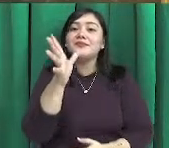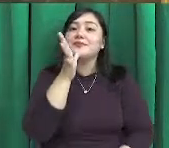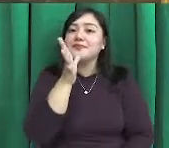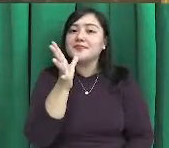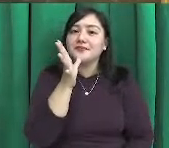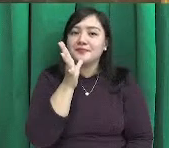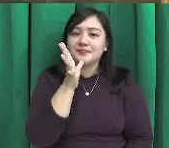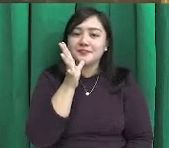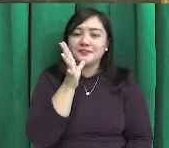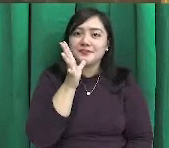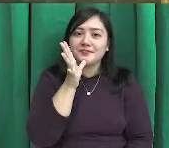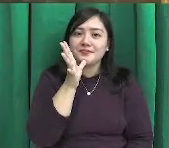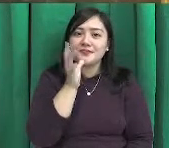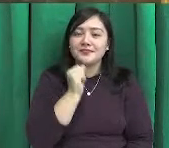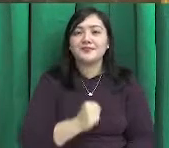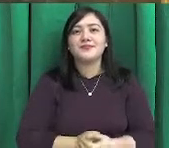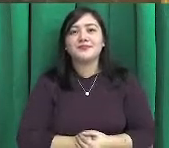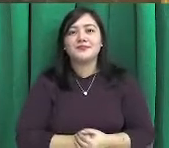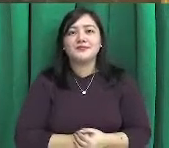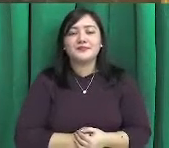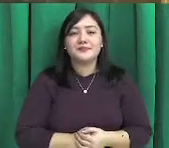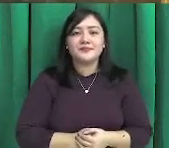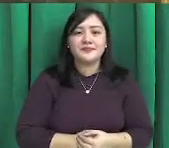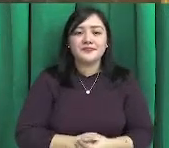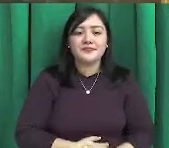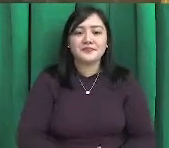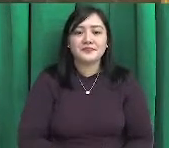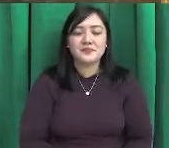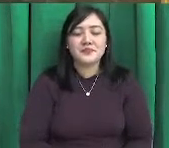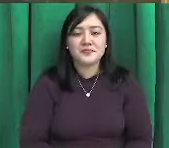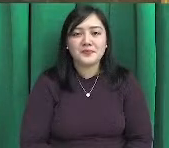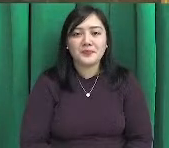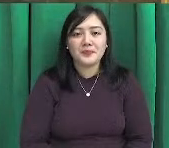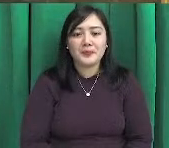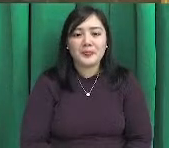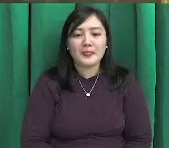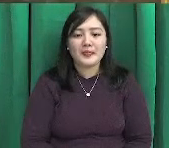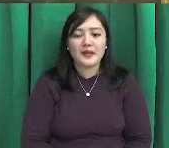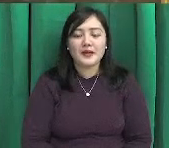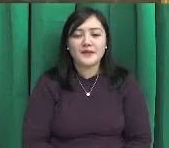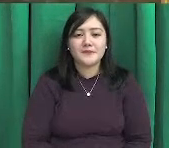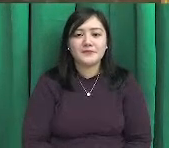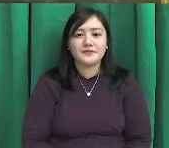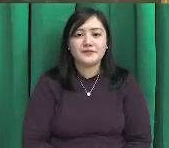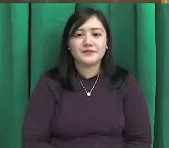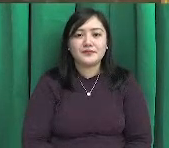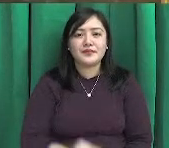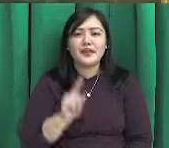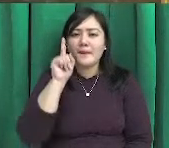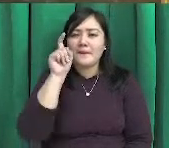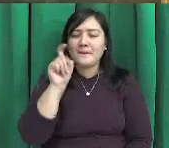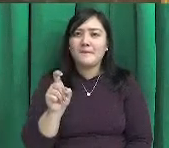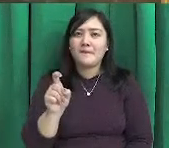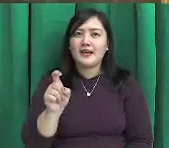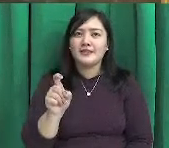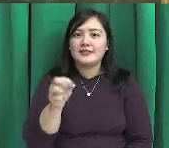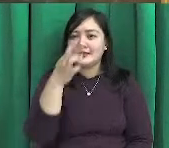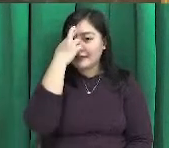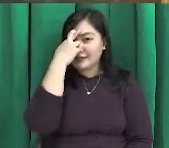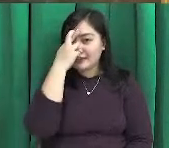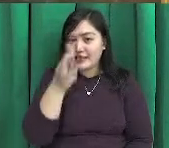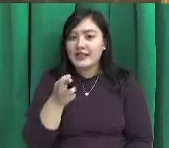bilang isang ina. No? So, yan po yung mga bagay na dapat po nating bibigyan ng pansin, mga kapatid.